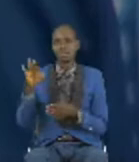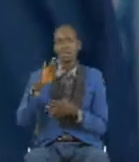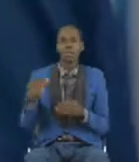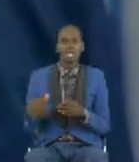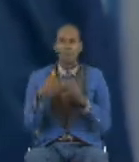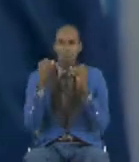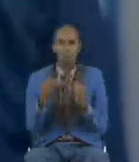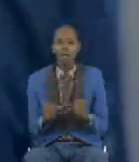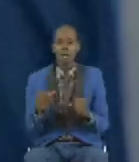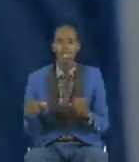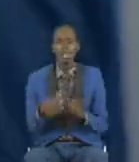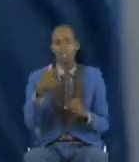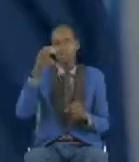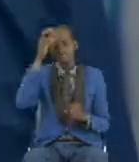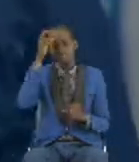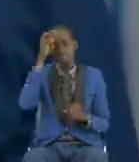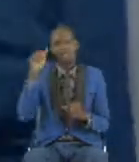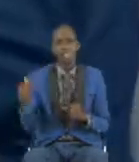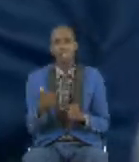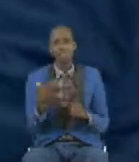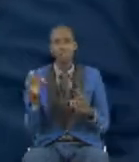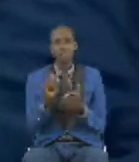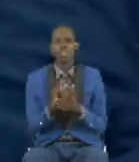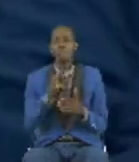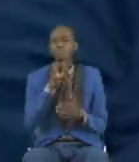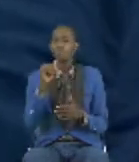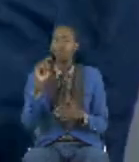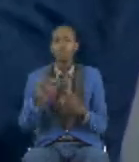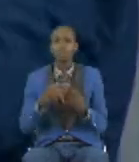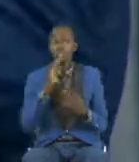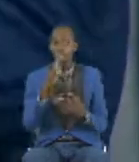puissance, tout démon, tout ce qui se cache là-bas, qui ne doit pas être là-bas.